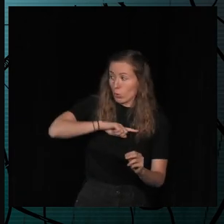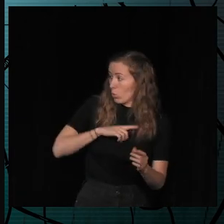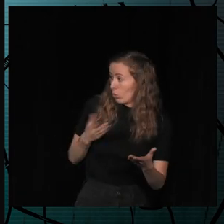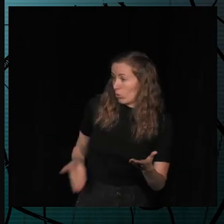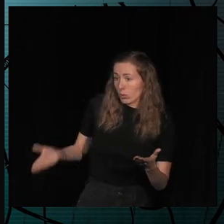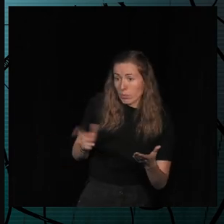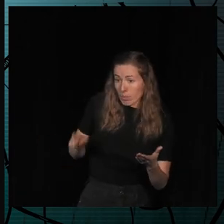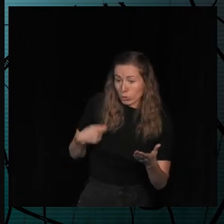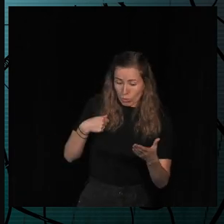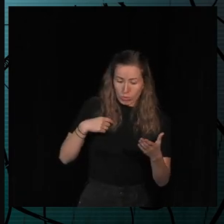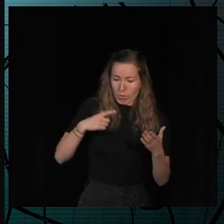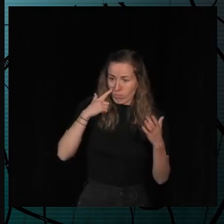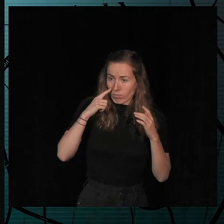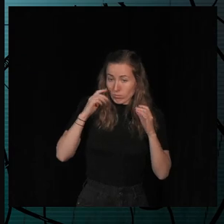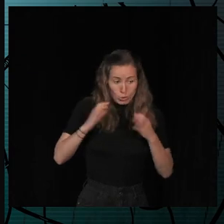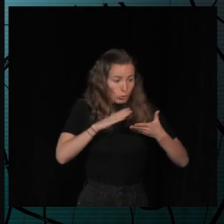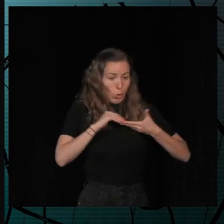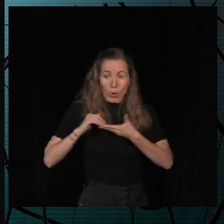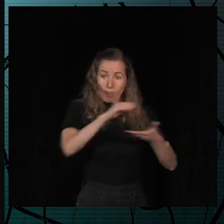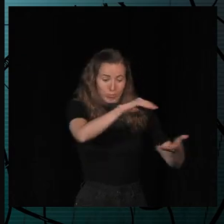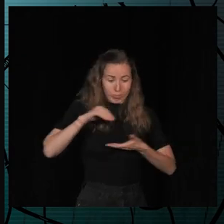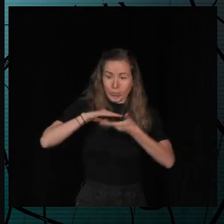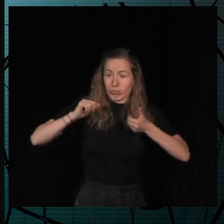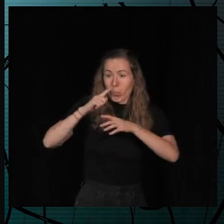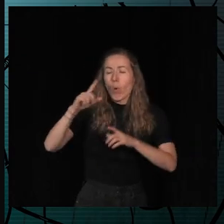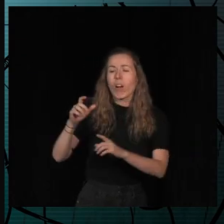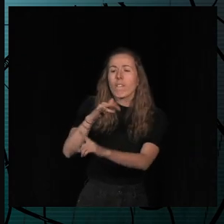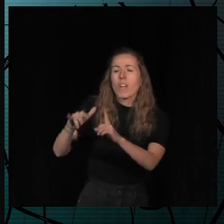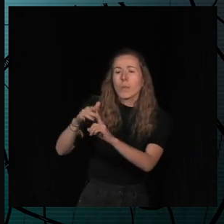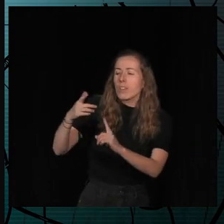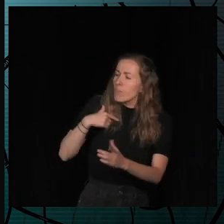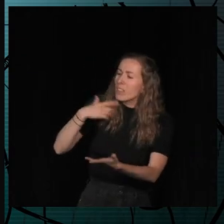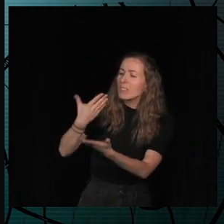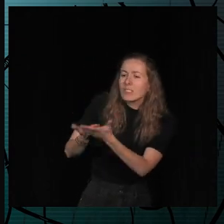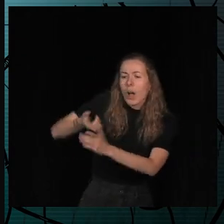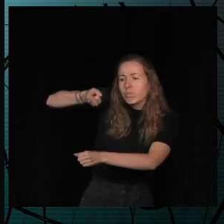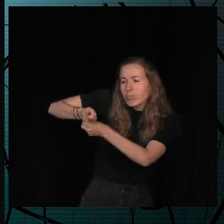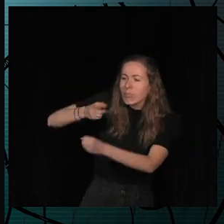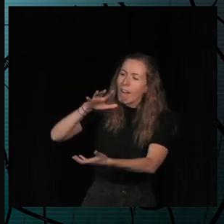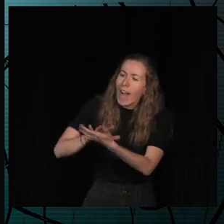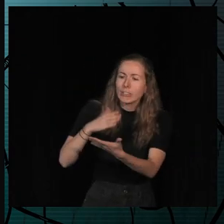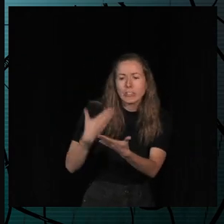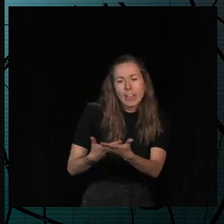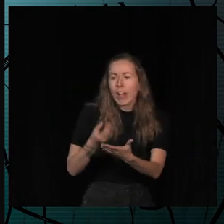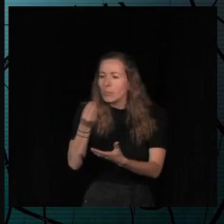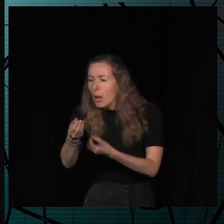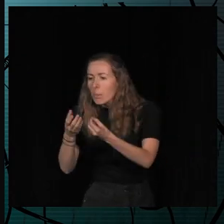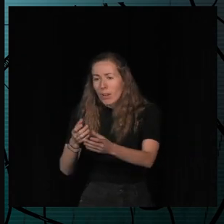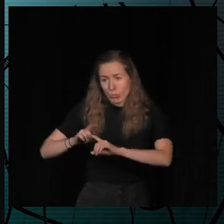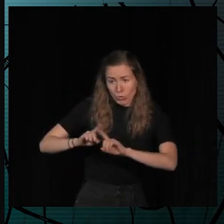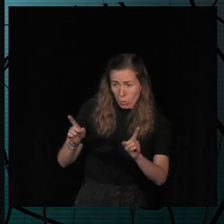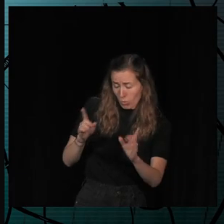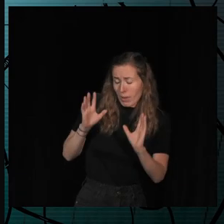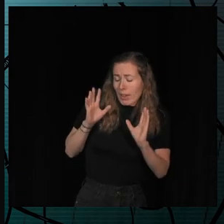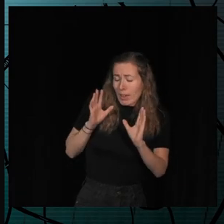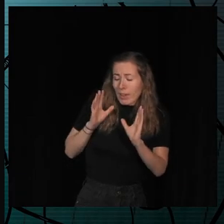finalement à Leser relayer pour pas faire d'ingérence en fait dans les vies des familles en leur disant à quel âge ou ou quel contenu ils doivent mettre entre les mains de leurs enfants mais plutôt